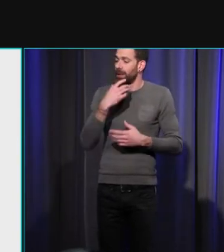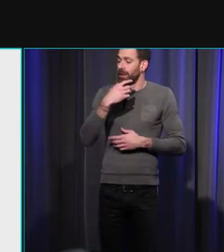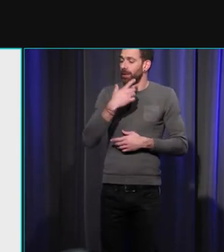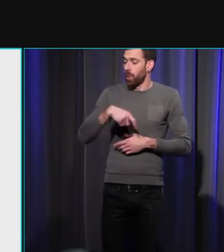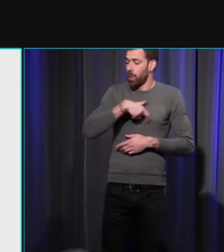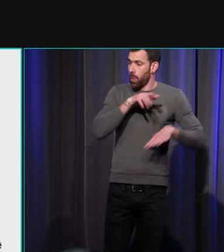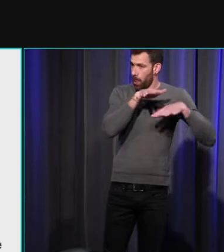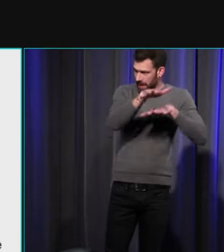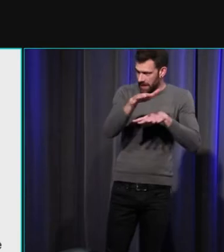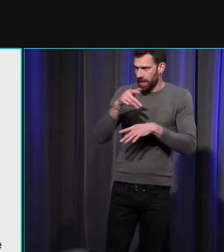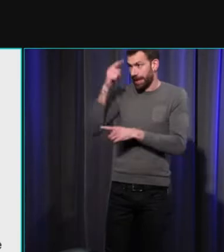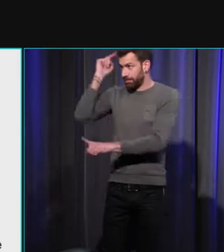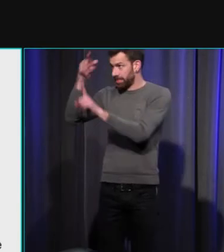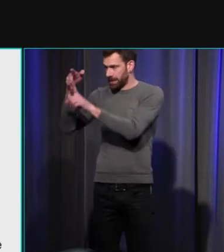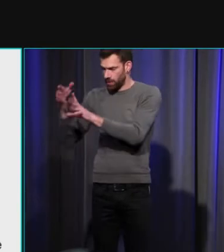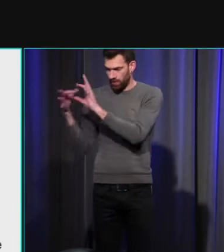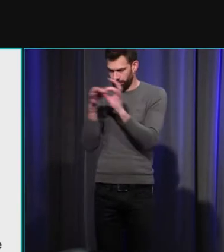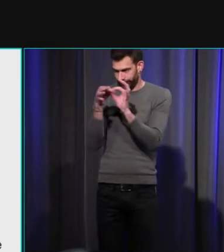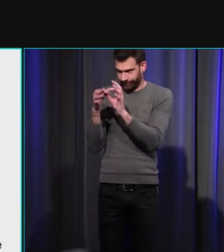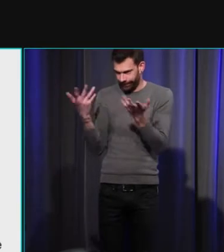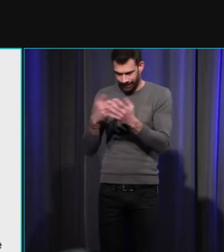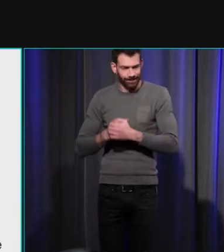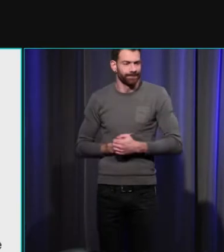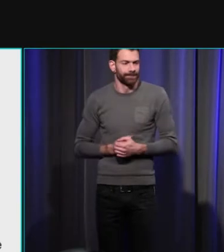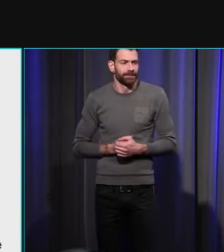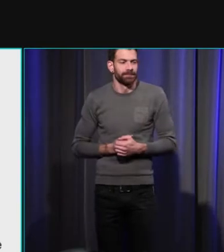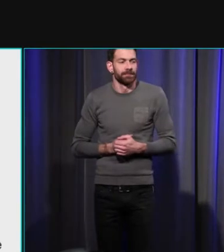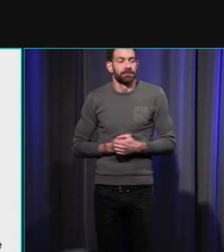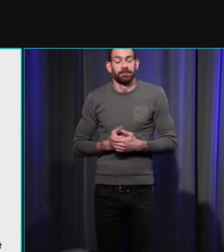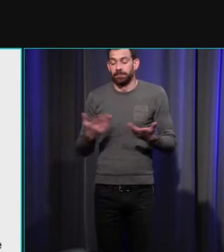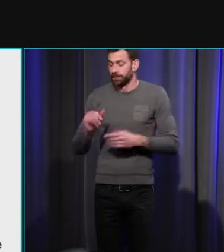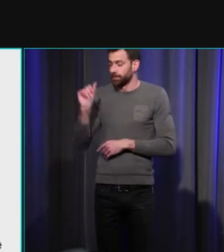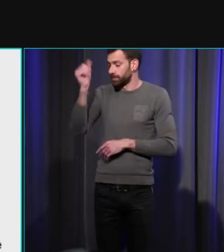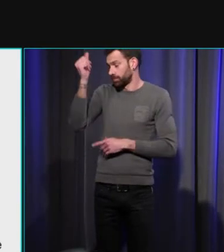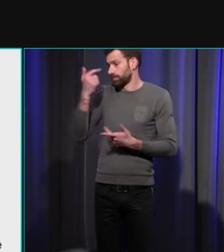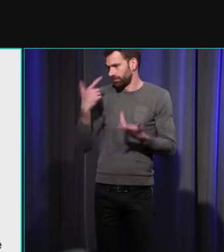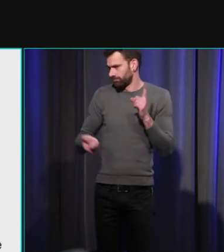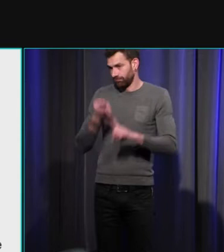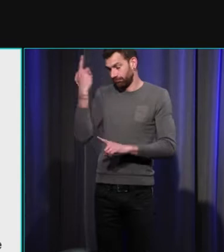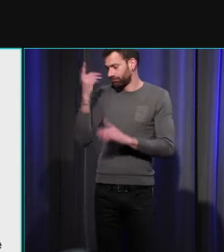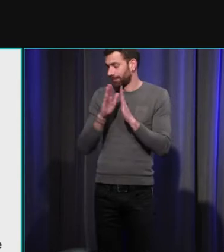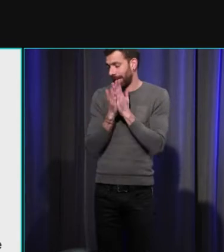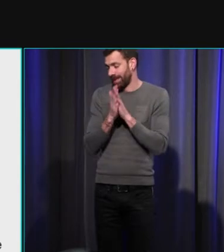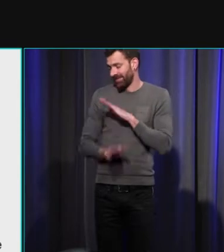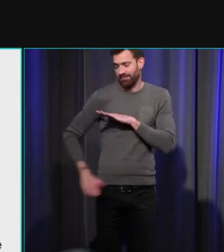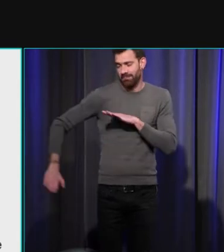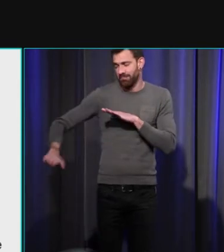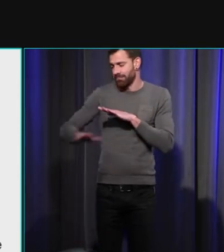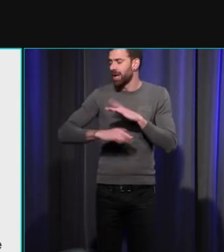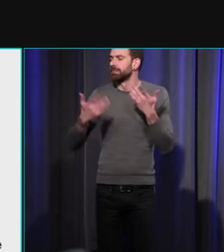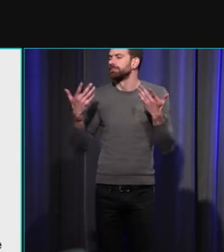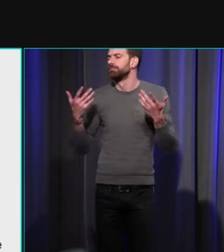la mission alors commençons par l'essentiel commençons par le livre fondateur même si le christianisme